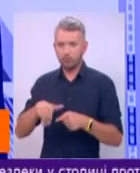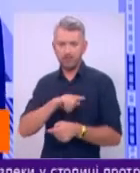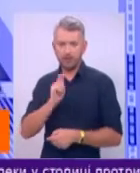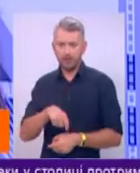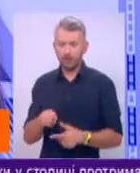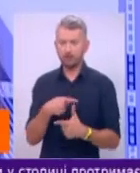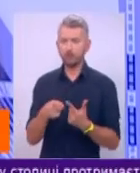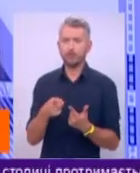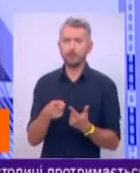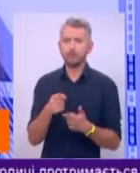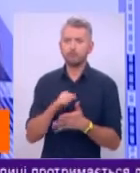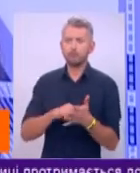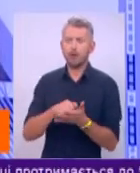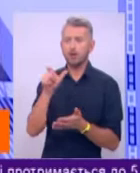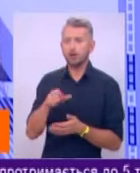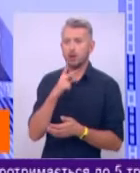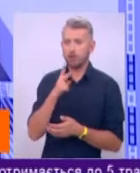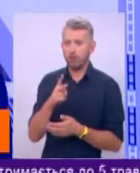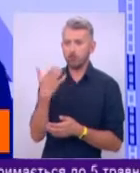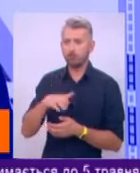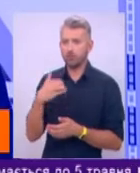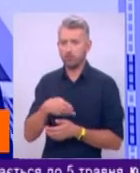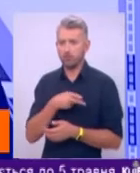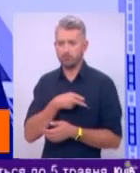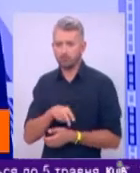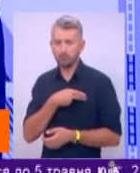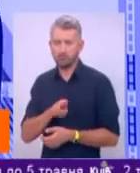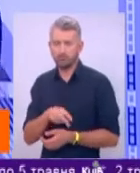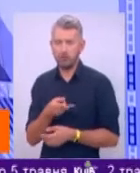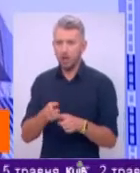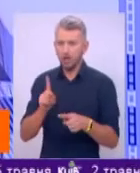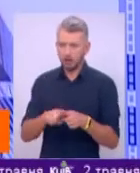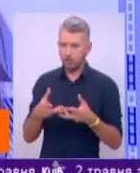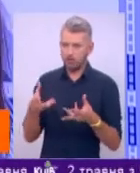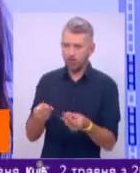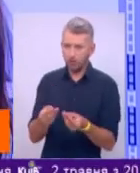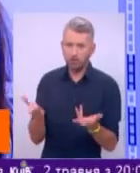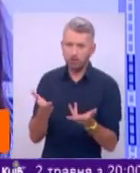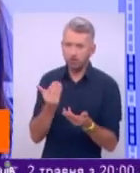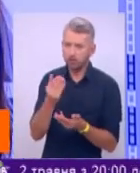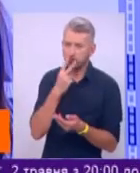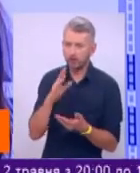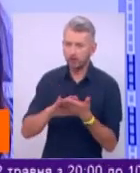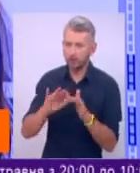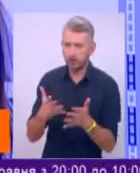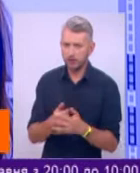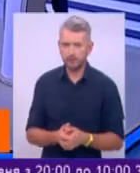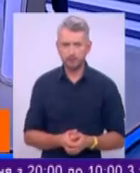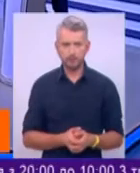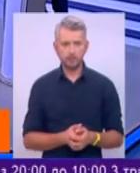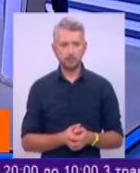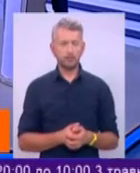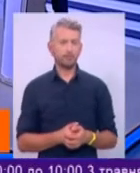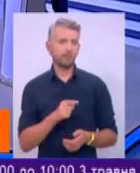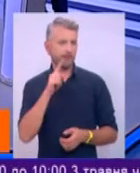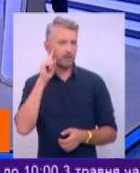це, можливо, через те, що людина бачила сотні смертей і це якось вплинуло? Яке ваше бачення ситуації цієї? Ви